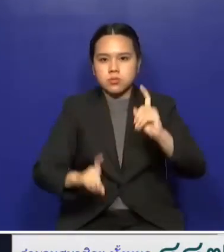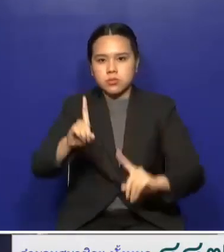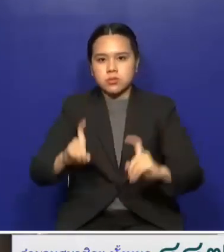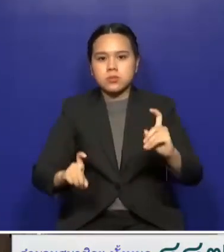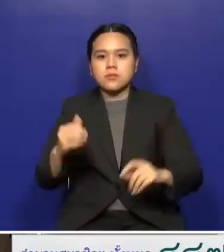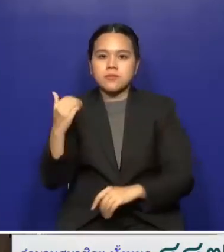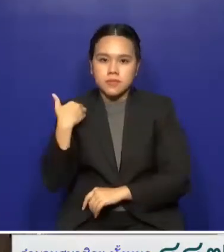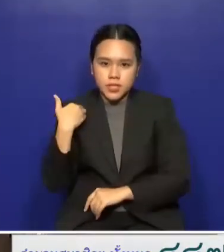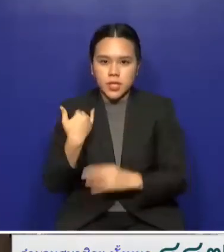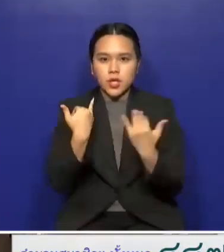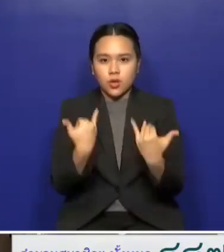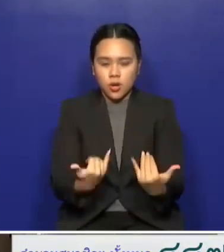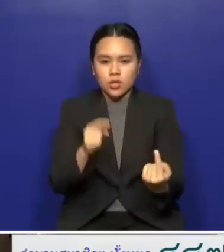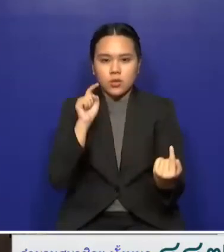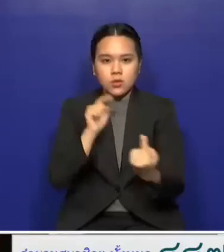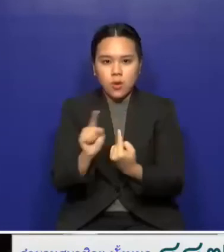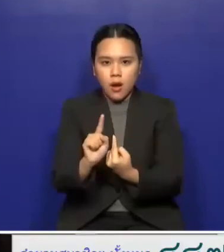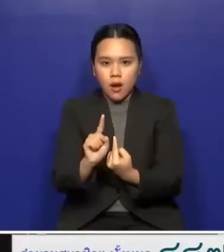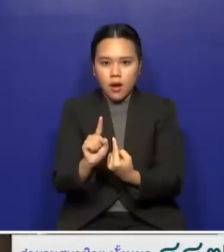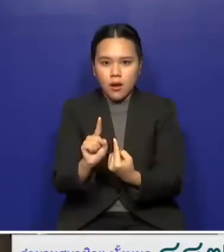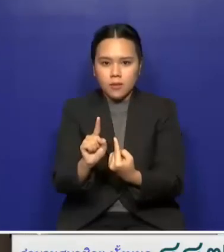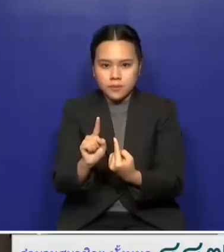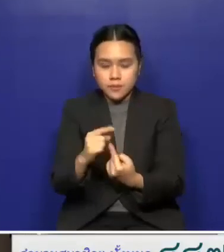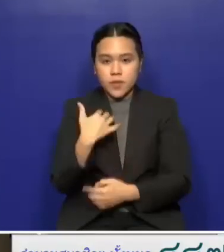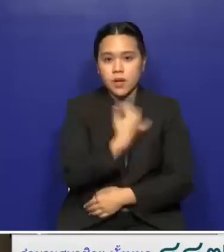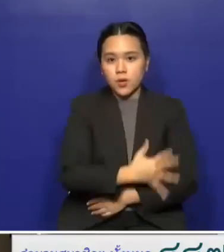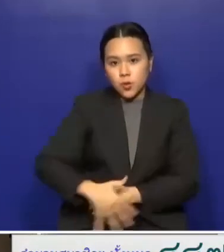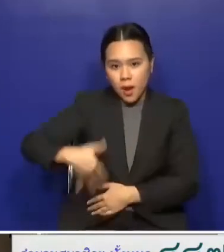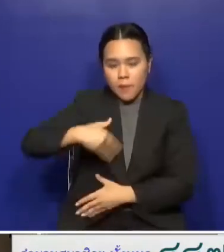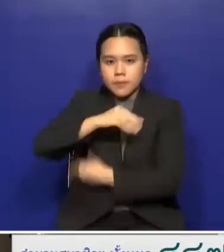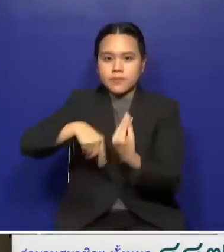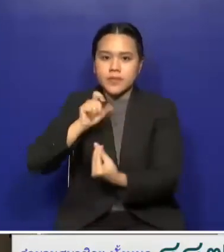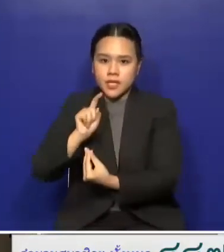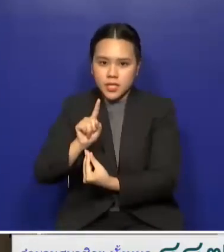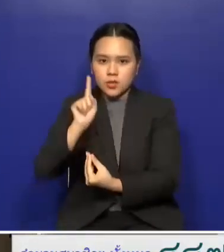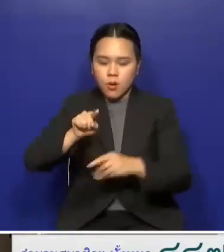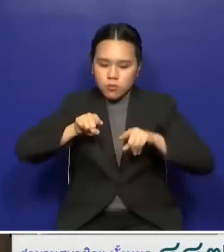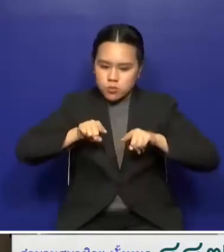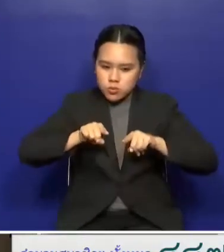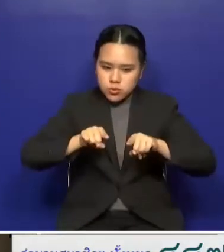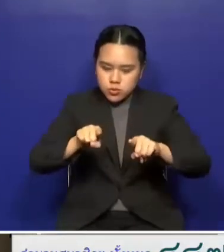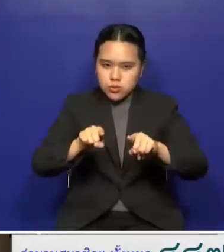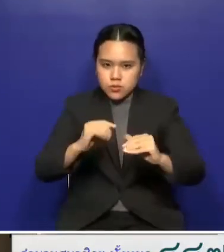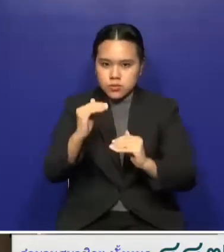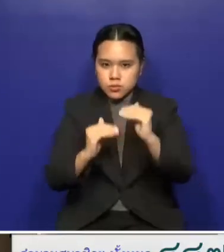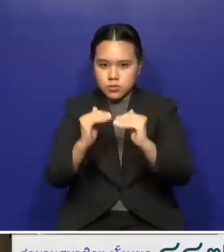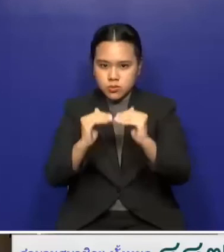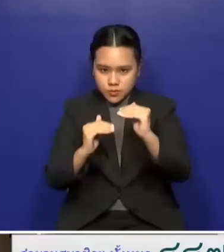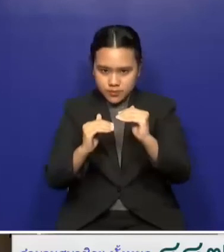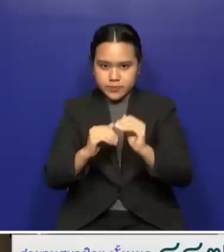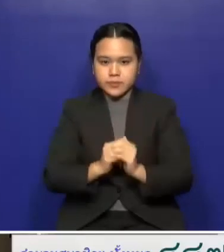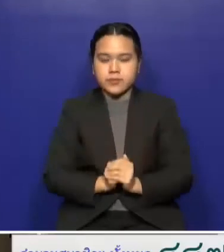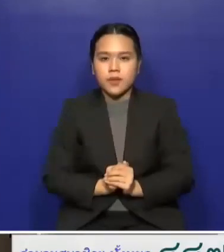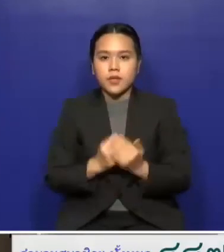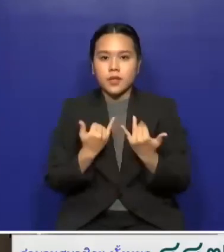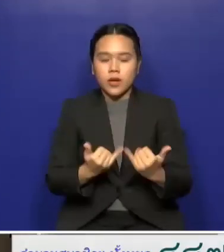ษาสมดุลและวางสุขภาพและเศรษฐกิจให้ได้ผมยังเชื่อมั่นในศักยภาพของระบบ